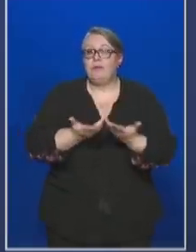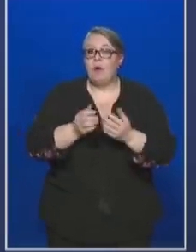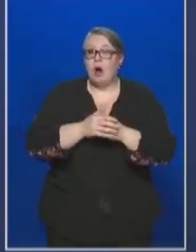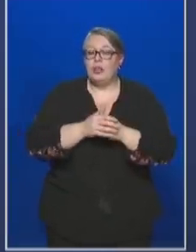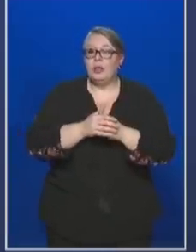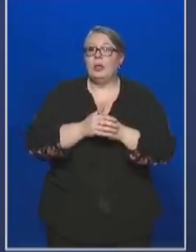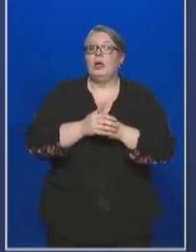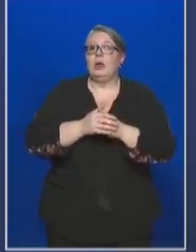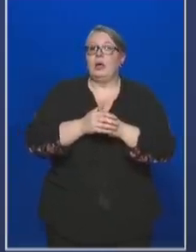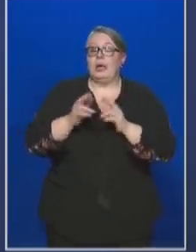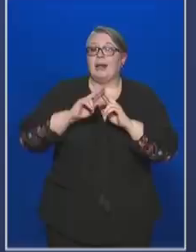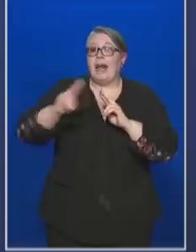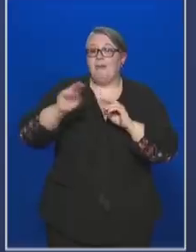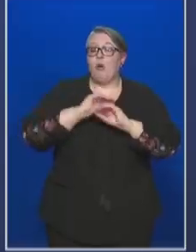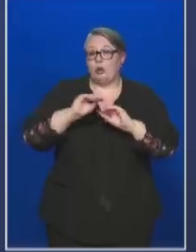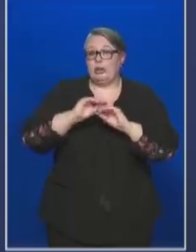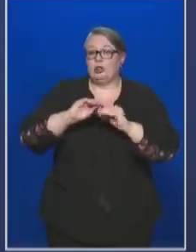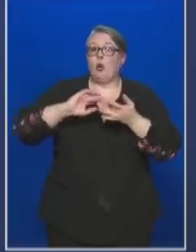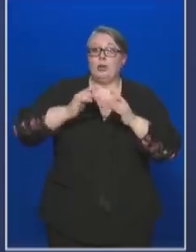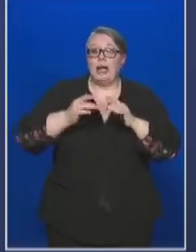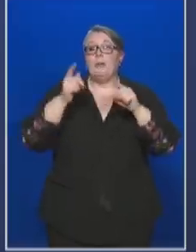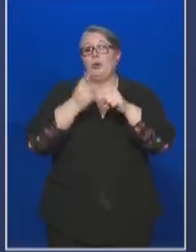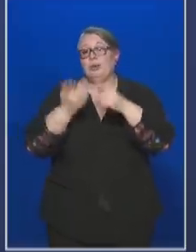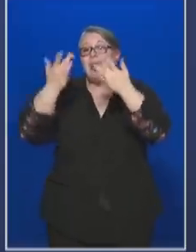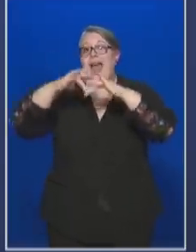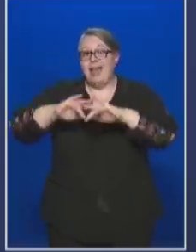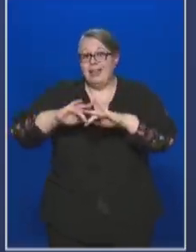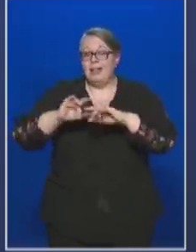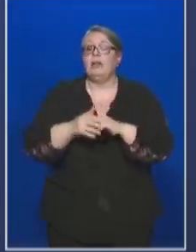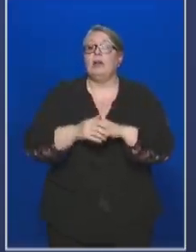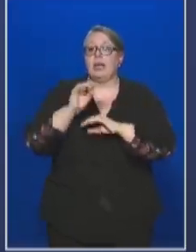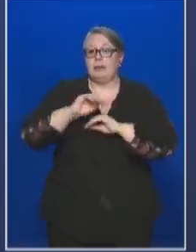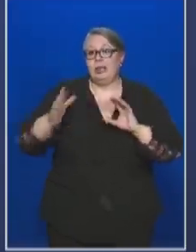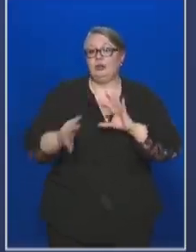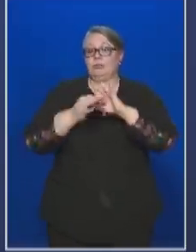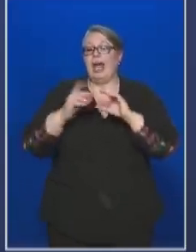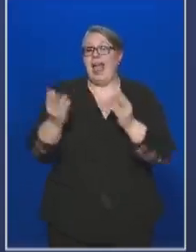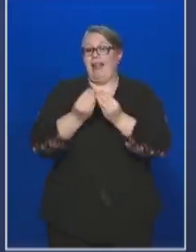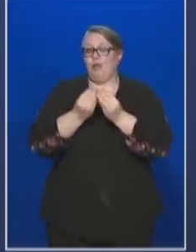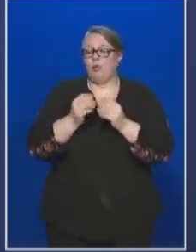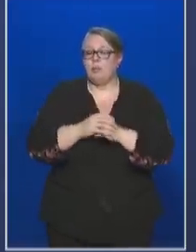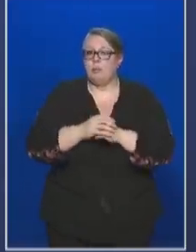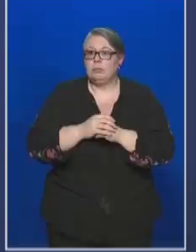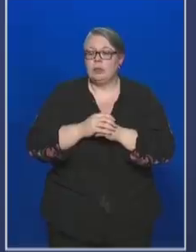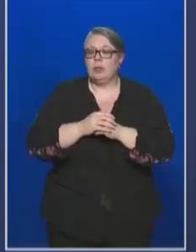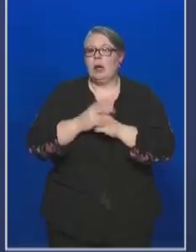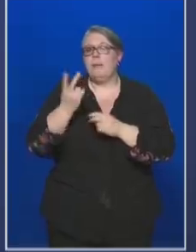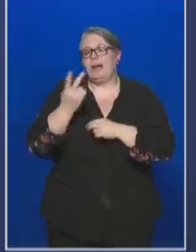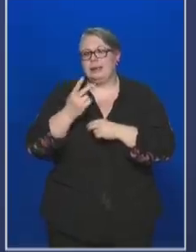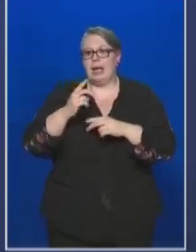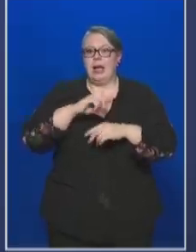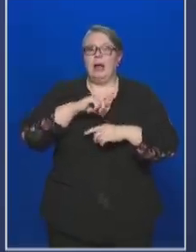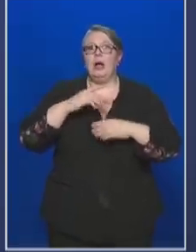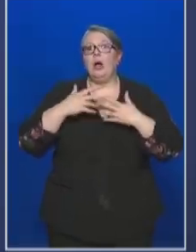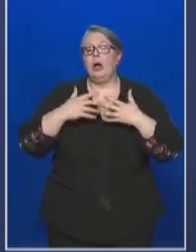learning, tehát online és helyben történő képzés egyaránt. Nyilvánvaló egy lélegeztető